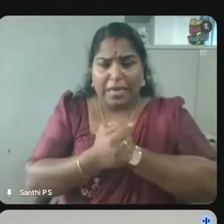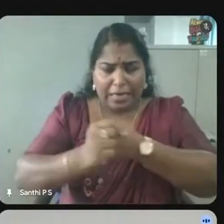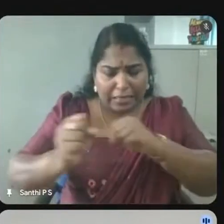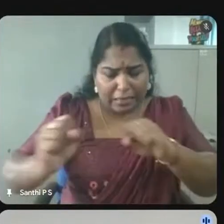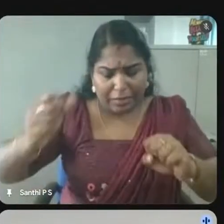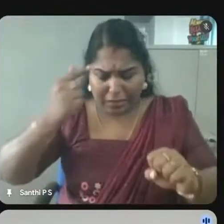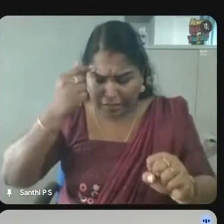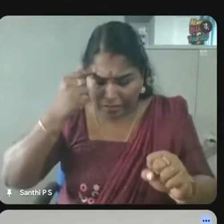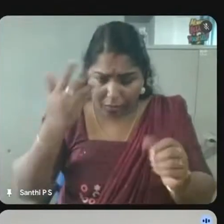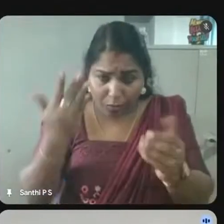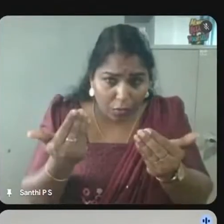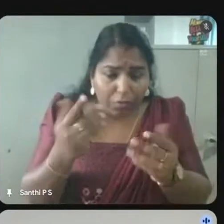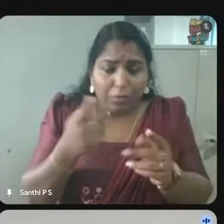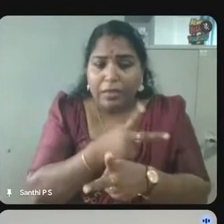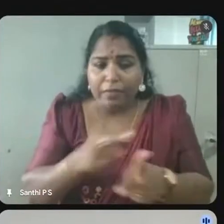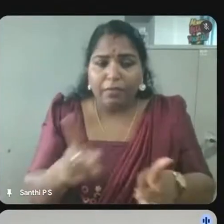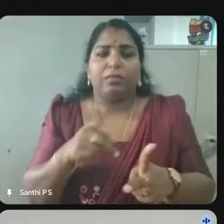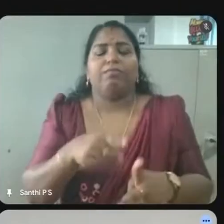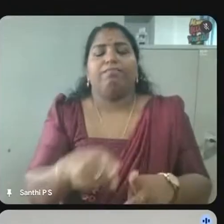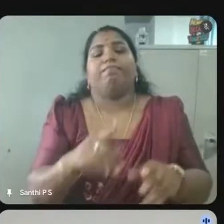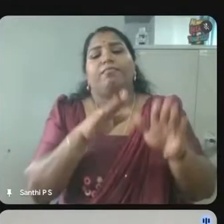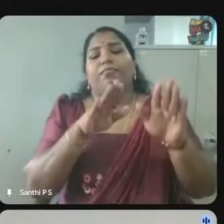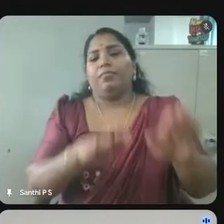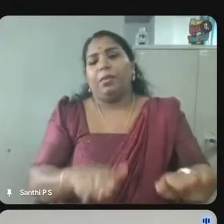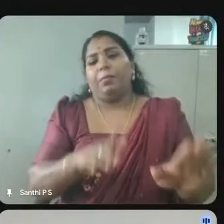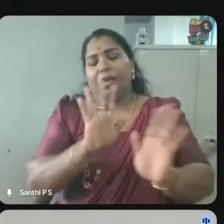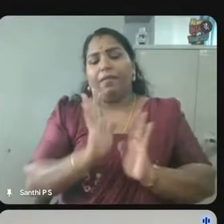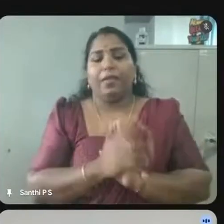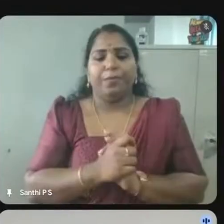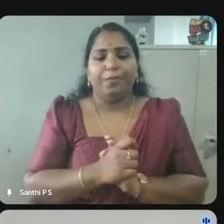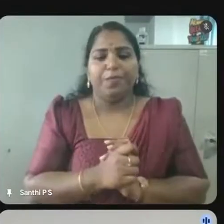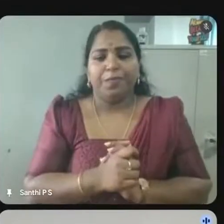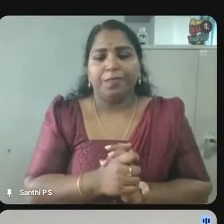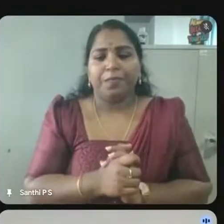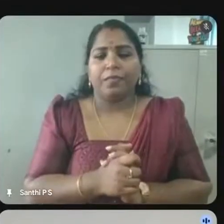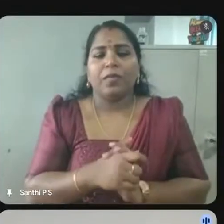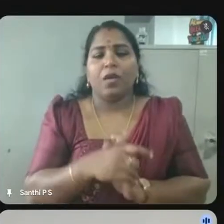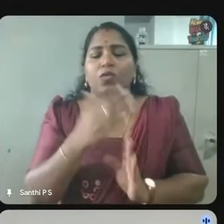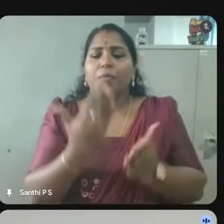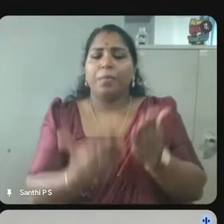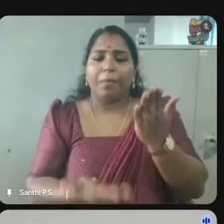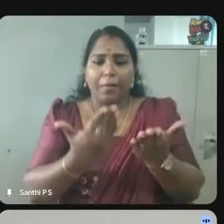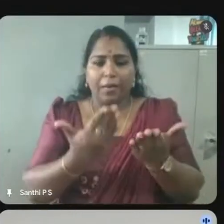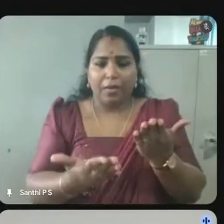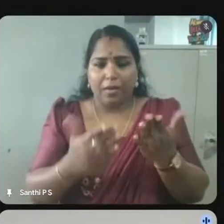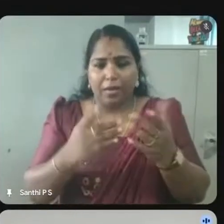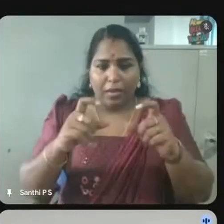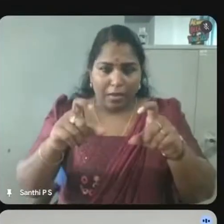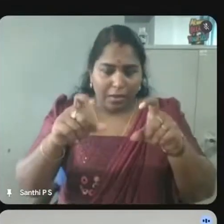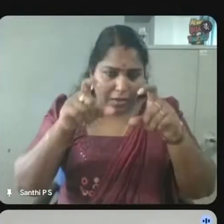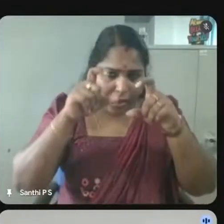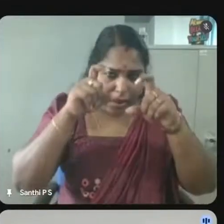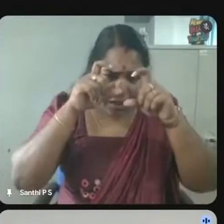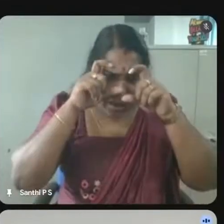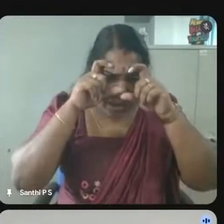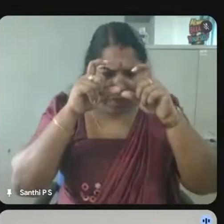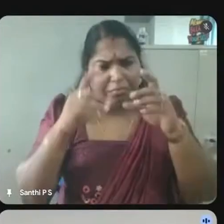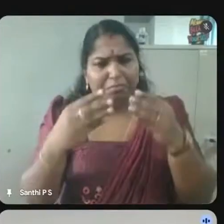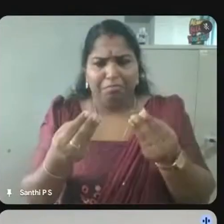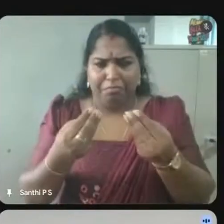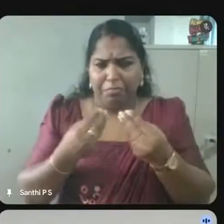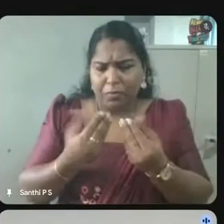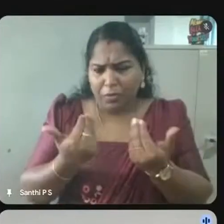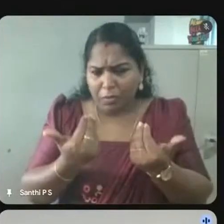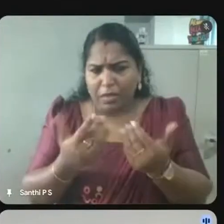ജീവിക്കാൻ പറ്റുമോ എന്നുള്ളത് അച്ചീവ് ചെയ്യലാണ് നമ്മുടെ ഗോൾ. അവിടെ പലപ്പോഴും നമുക്കൊരു കണ്ണാടി നമ്മൾ പ്രിസ്ക്രൈബ് ചെയ്ത് കൊടുക്കാൻ പറ്റും. സ്പെഷ്യൽ